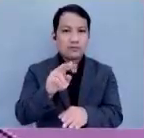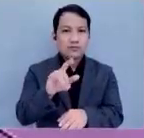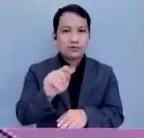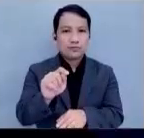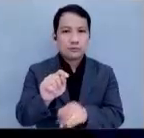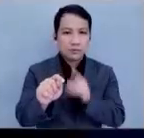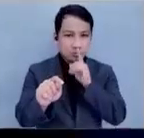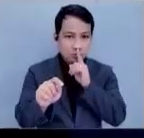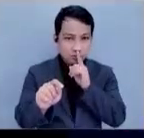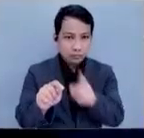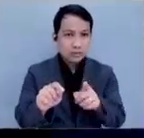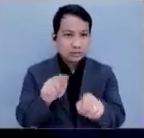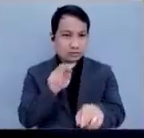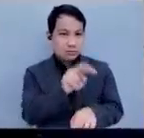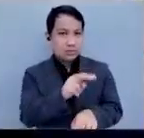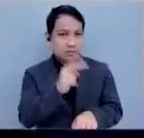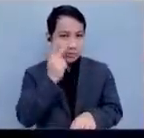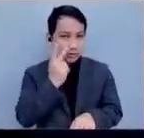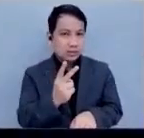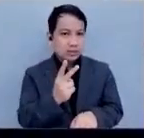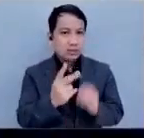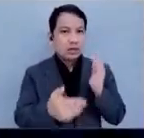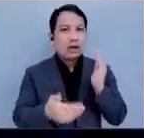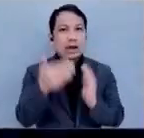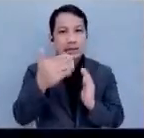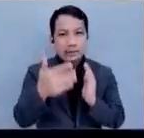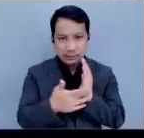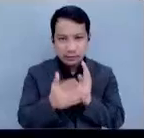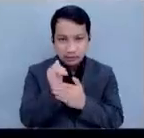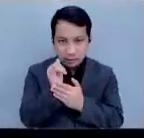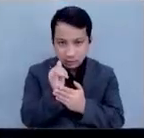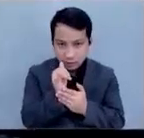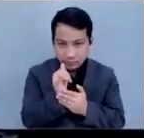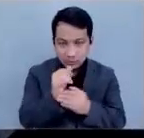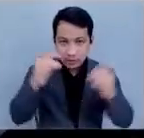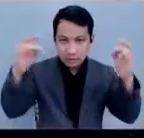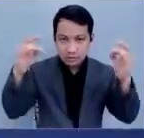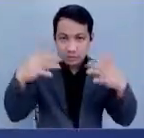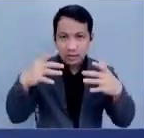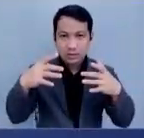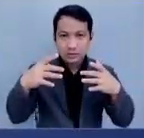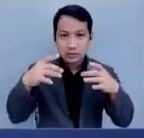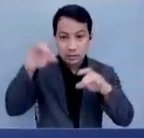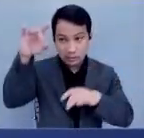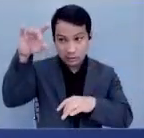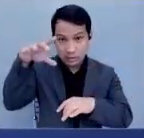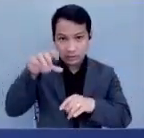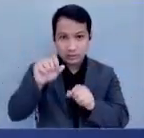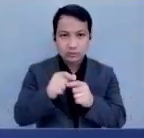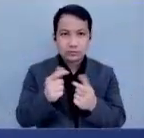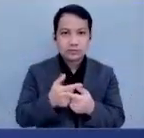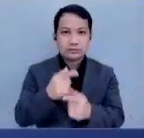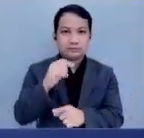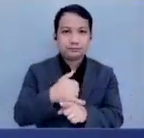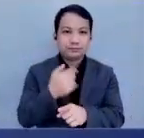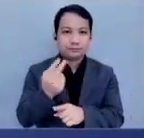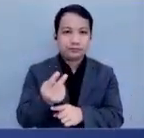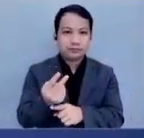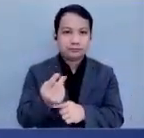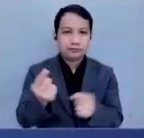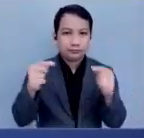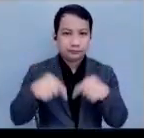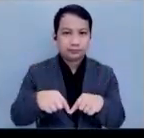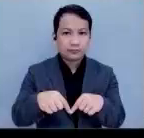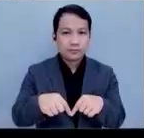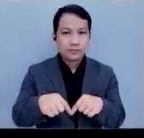ang itsura. High-tech na cameras at lights ang gamit dito. Sa January 2, sisimulang ishoot ang The